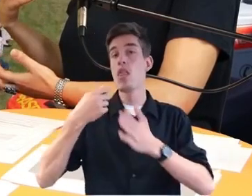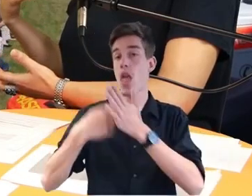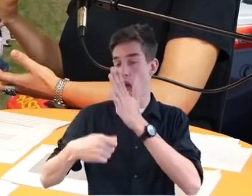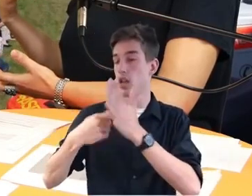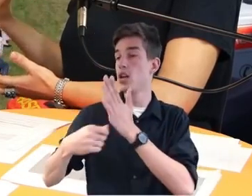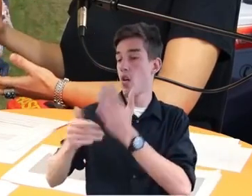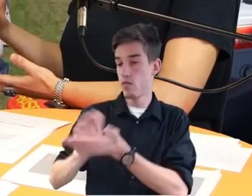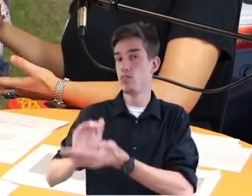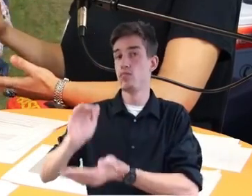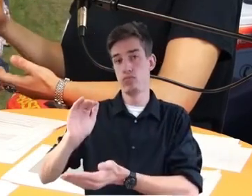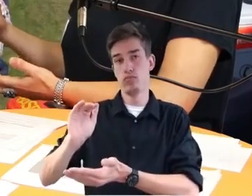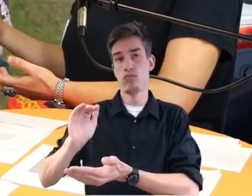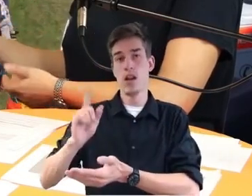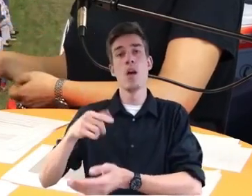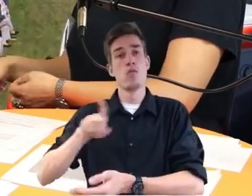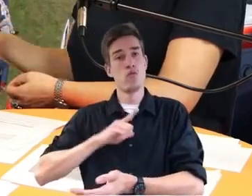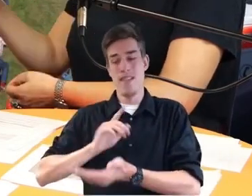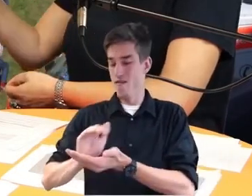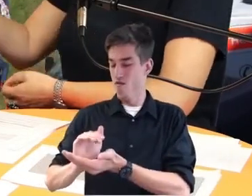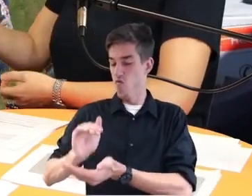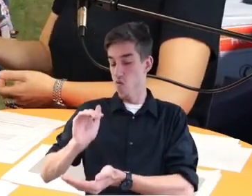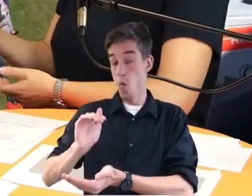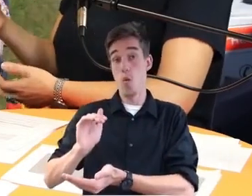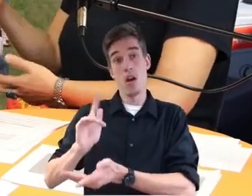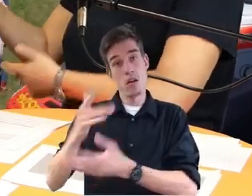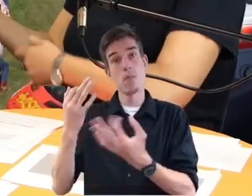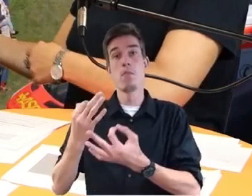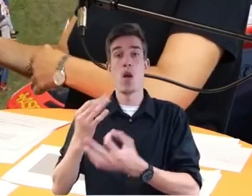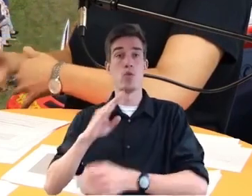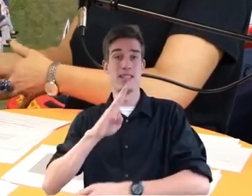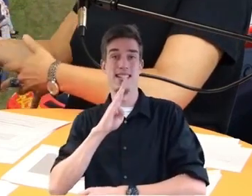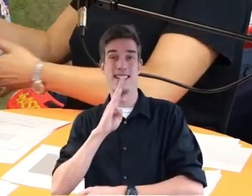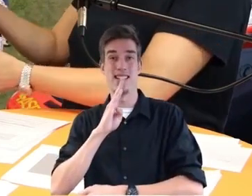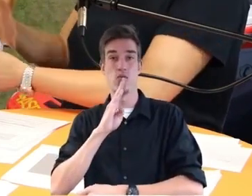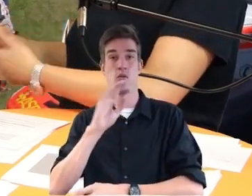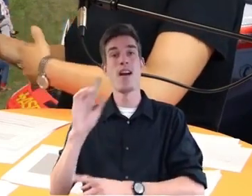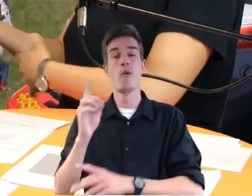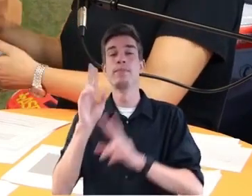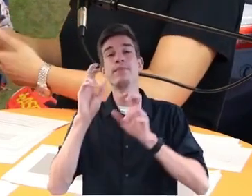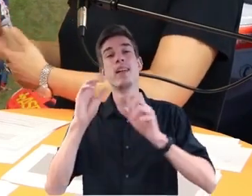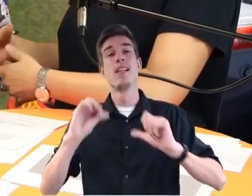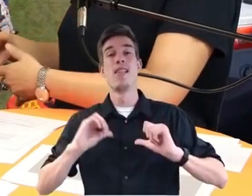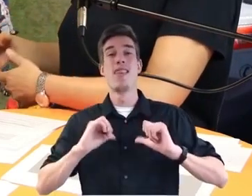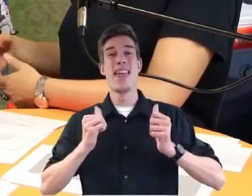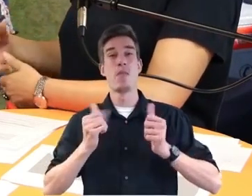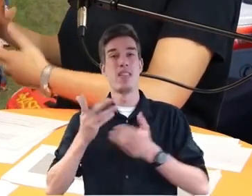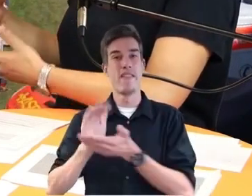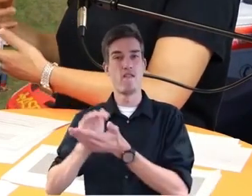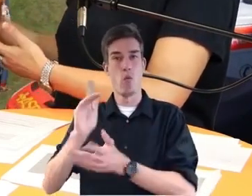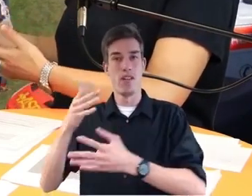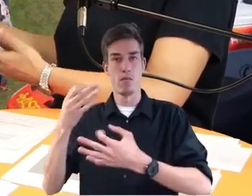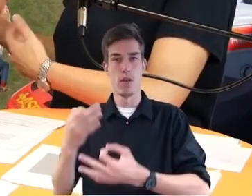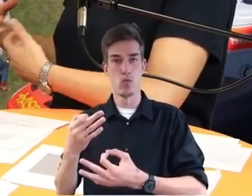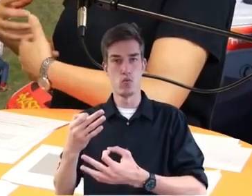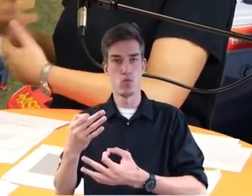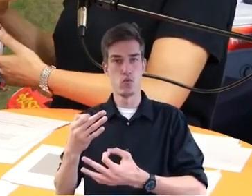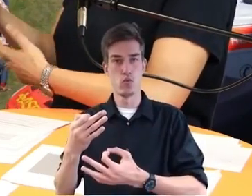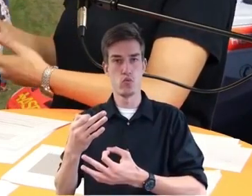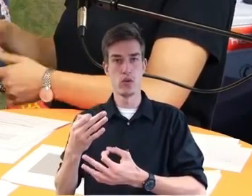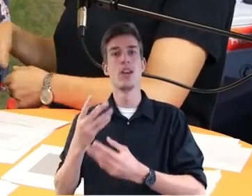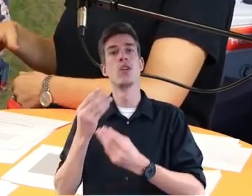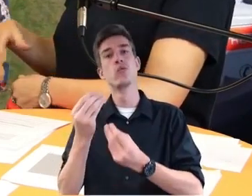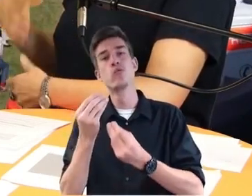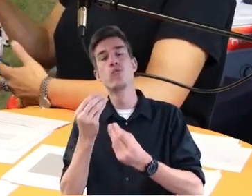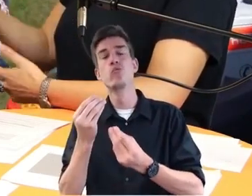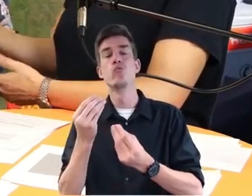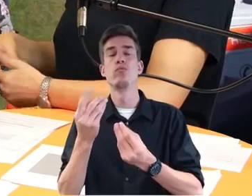dann auch mit einem guten Vorrat, der eben auch lebt, das heißt, ich nehme immer das Jüngste vorneweg esse